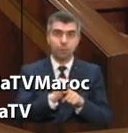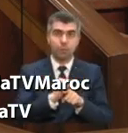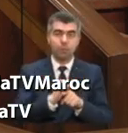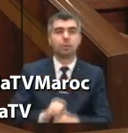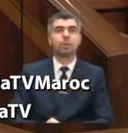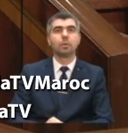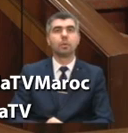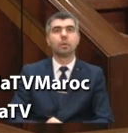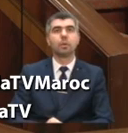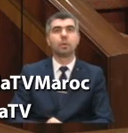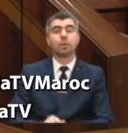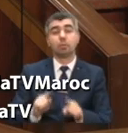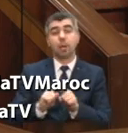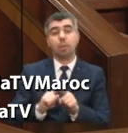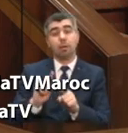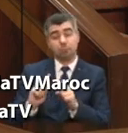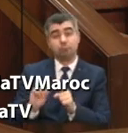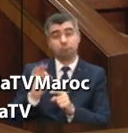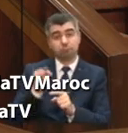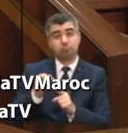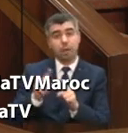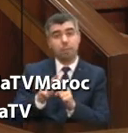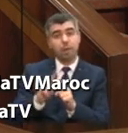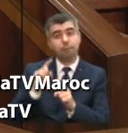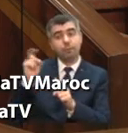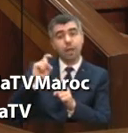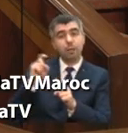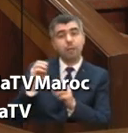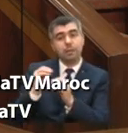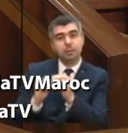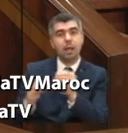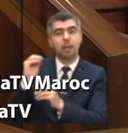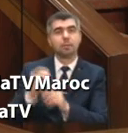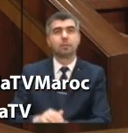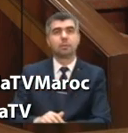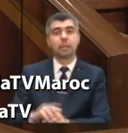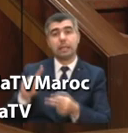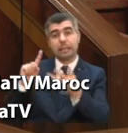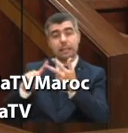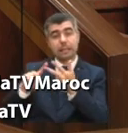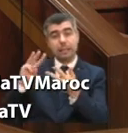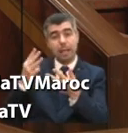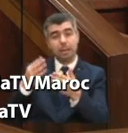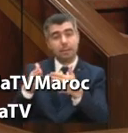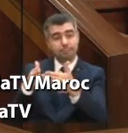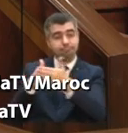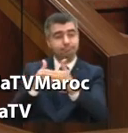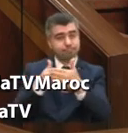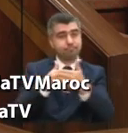التكوين يأهلهم انهم يحسنوا من المداخل ديالهم. ثالثا إزالة الحواجز أمام خلق